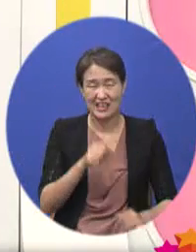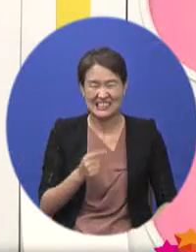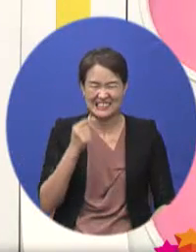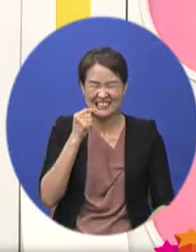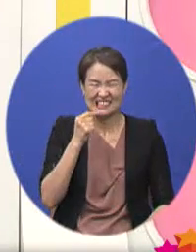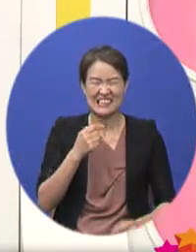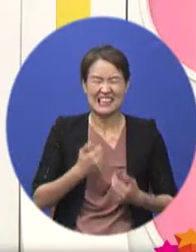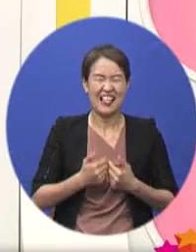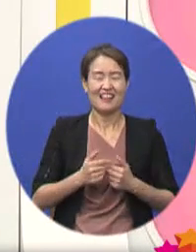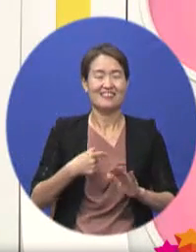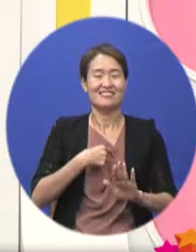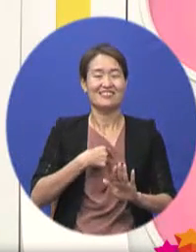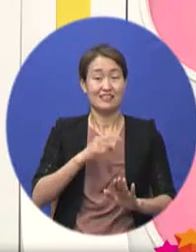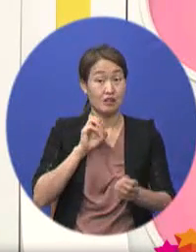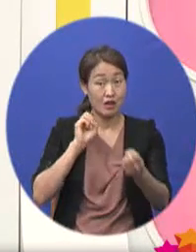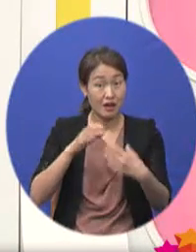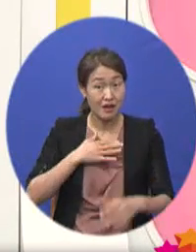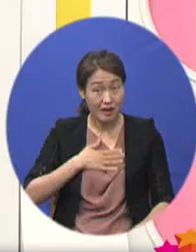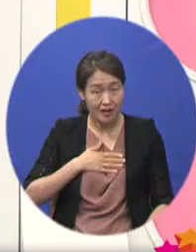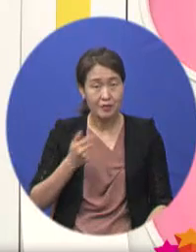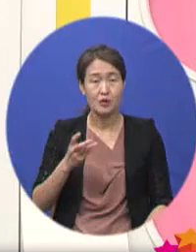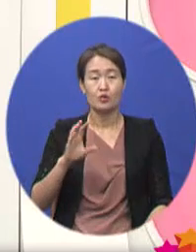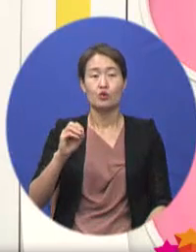별로. 네. 자, 정답을 아신 분은